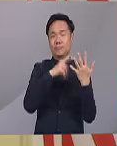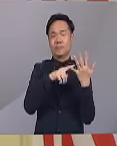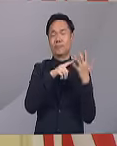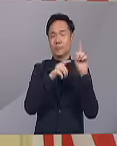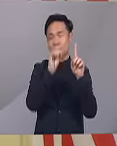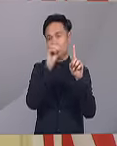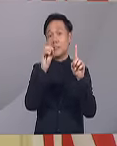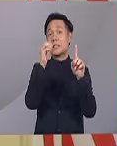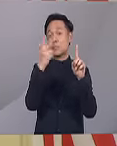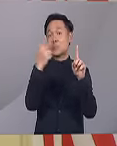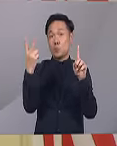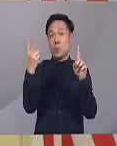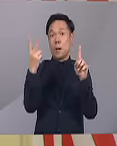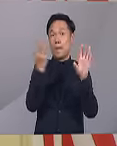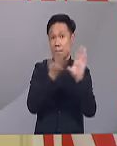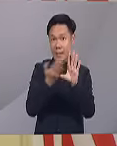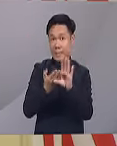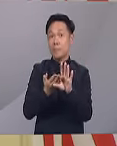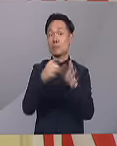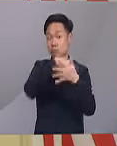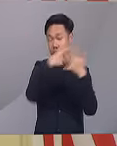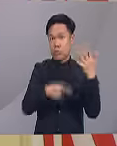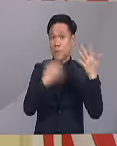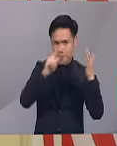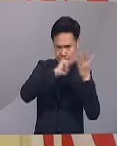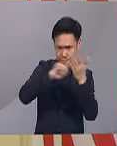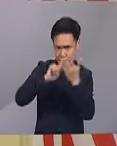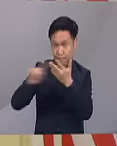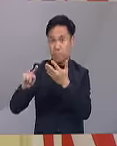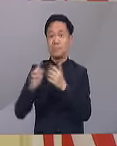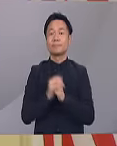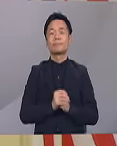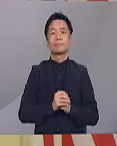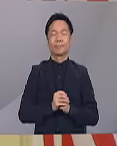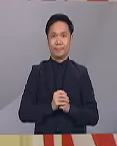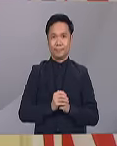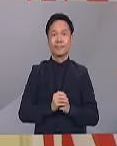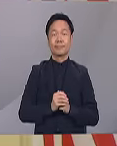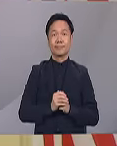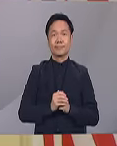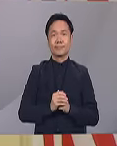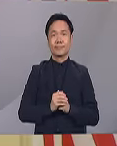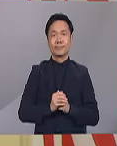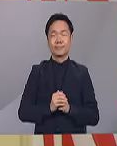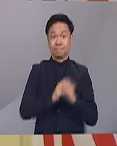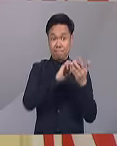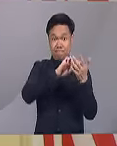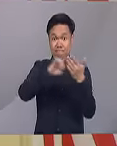4,132 bank telah diperiksa. Pemeriksaan juga telah dibuat di